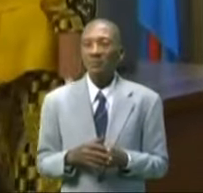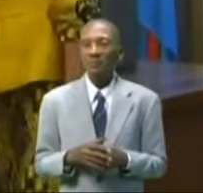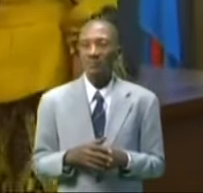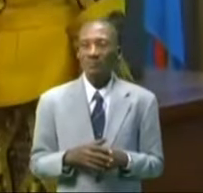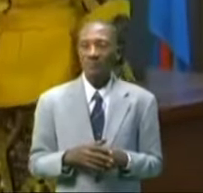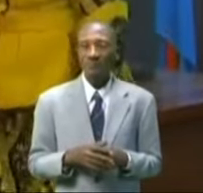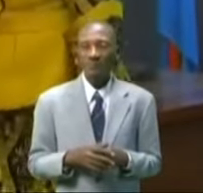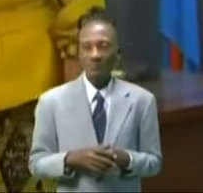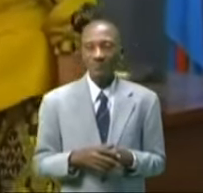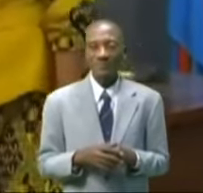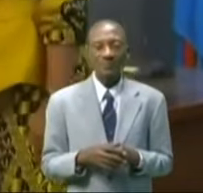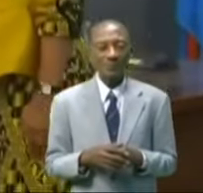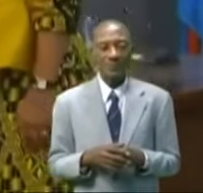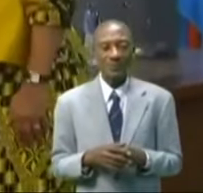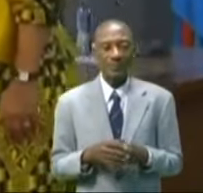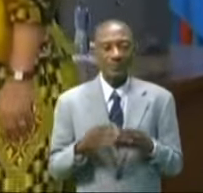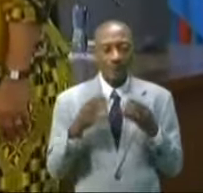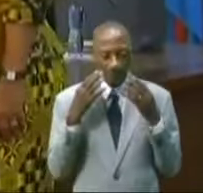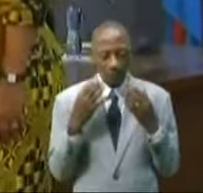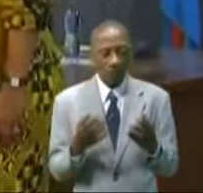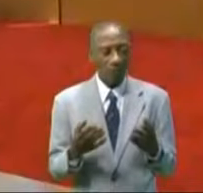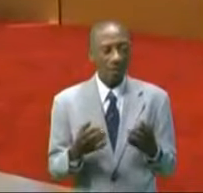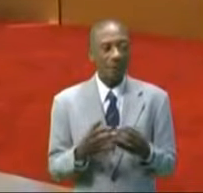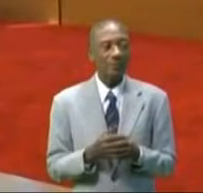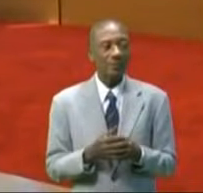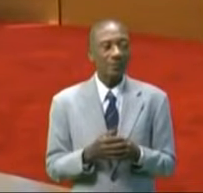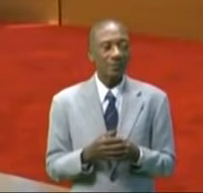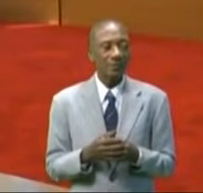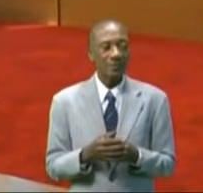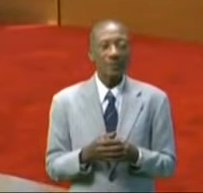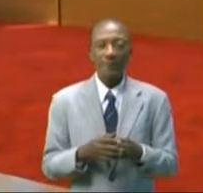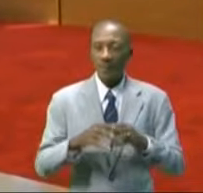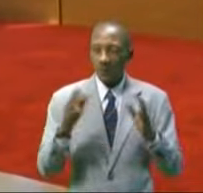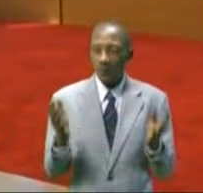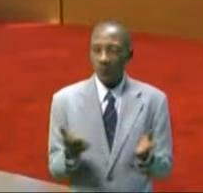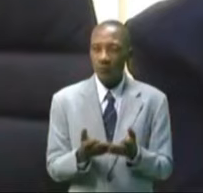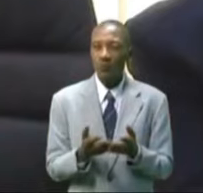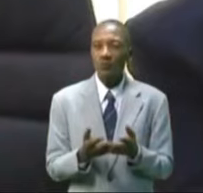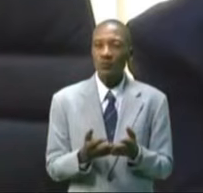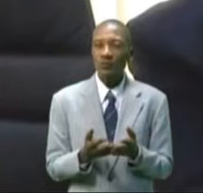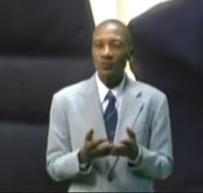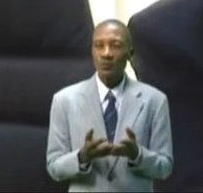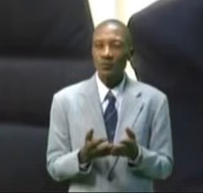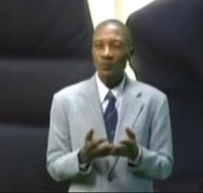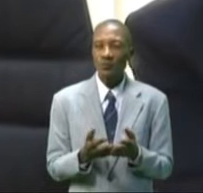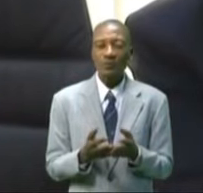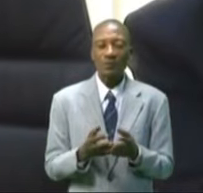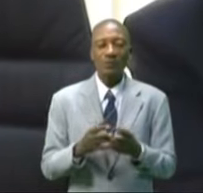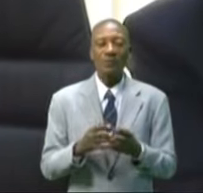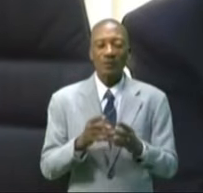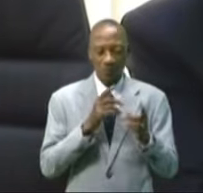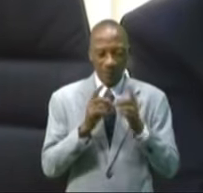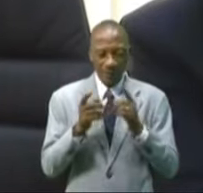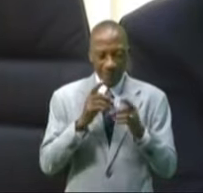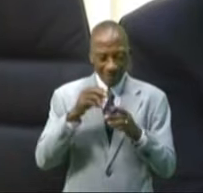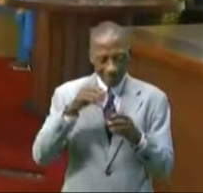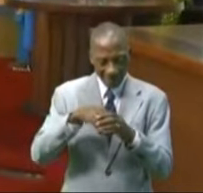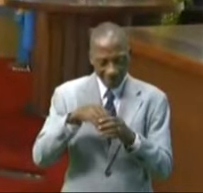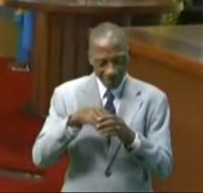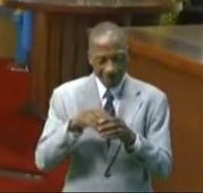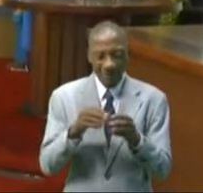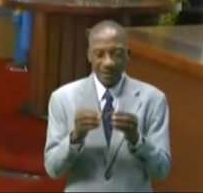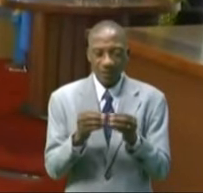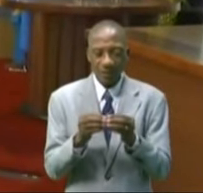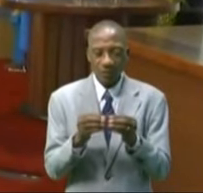des établissements et entreprises publiques ANEP vient après la fonction publique et l'armée en termes d'effectifs d'employés.